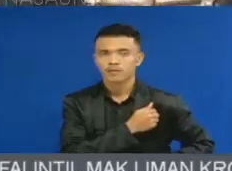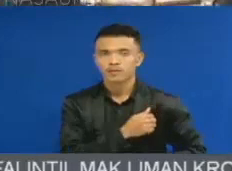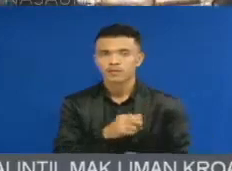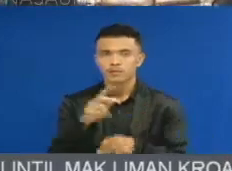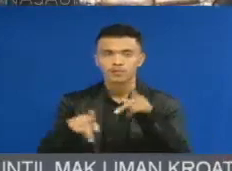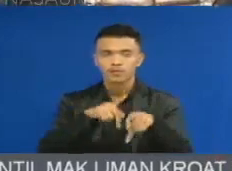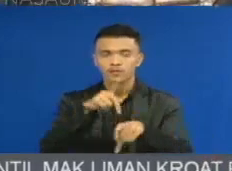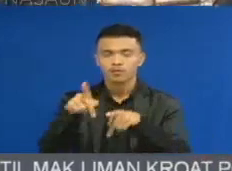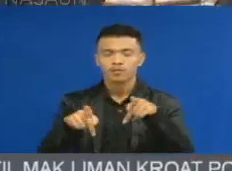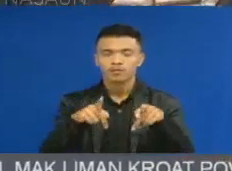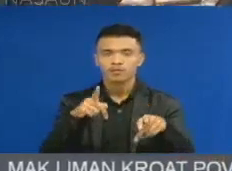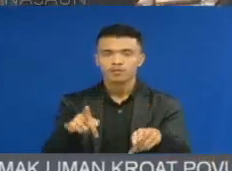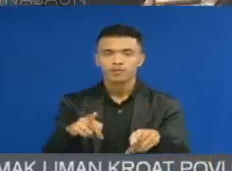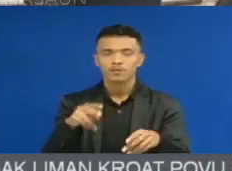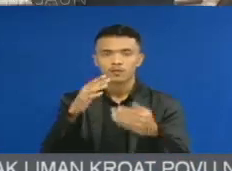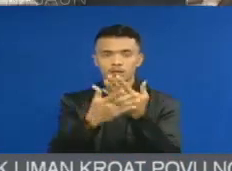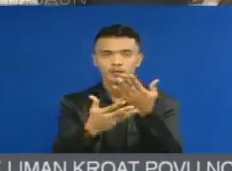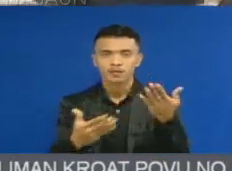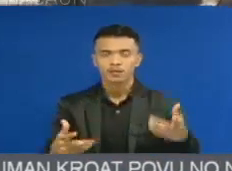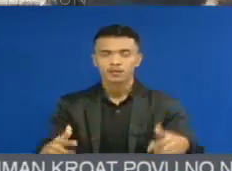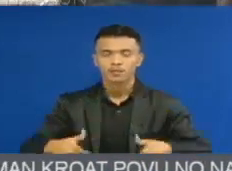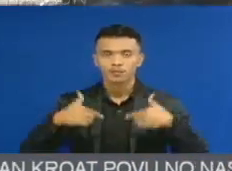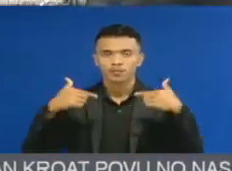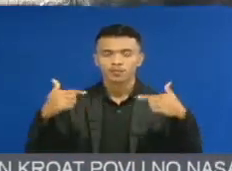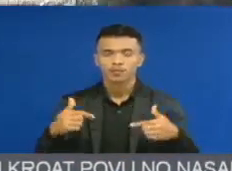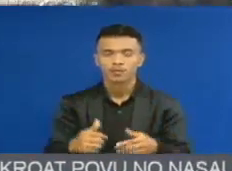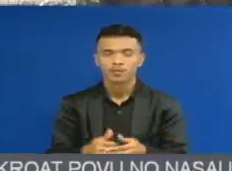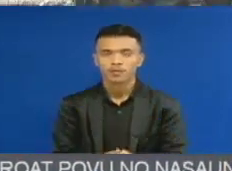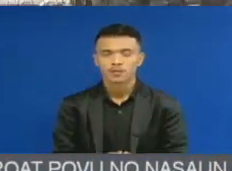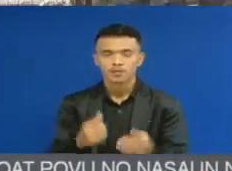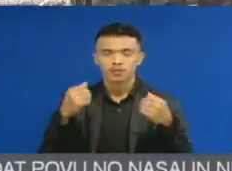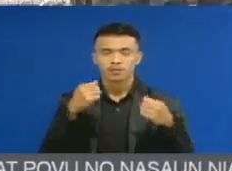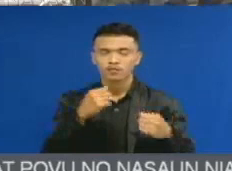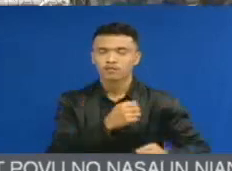ahu. Ia ra moris. Ia ni afosa.